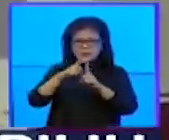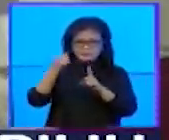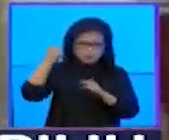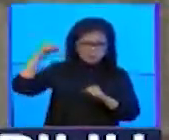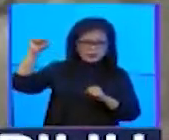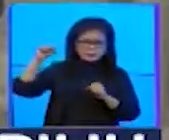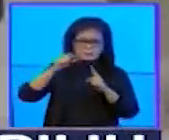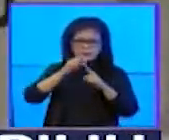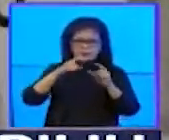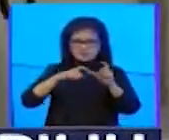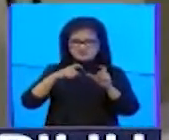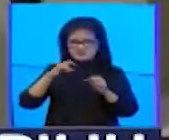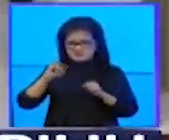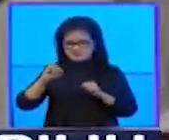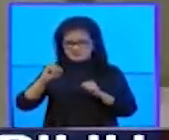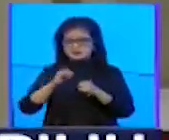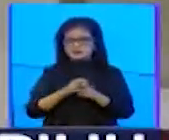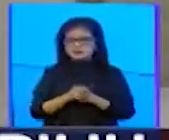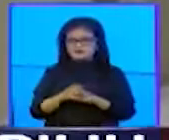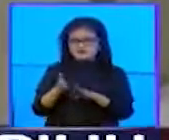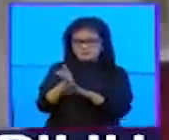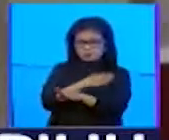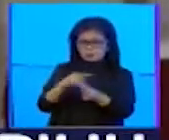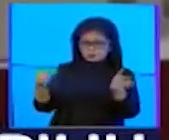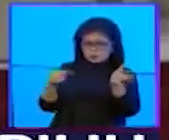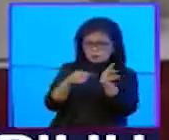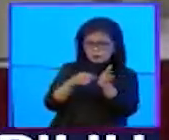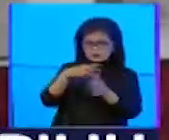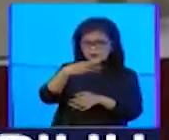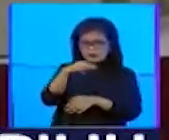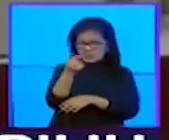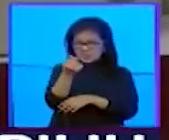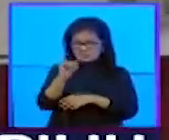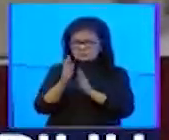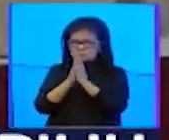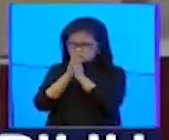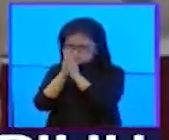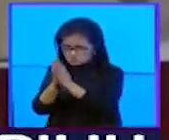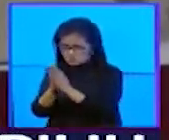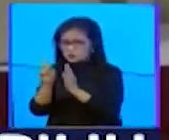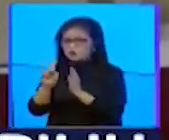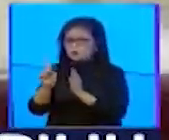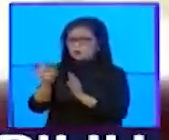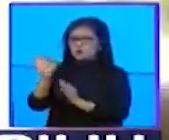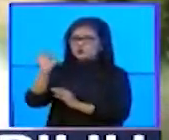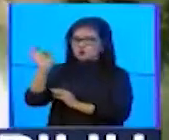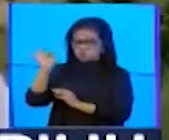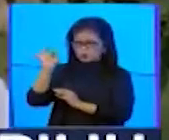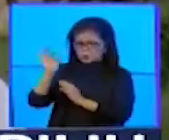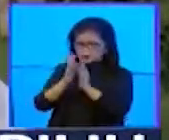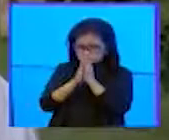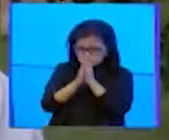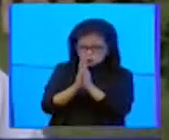PSI. Sebelum menggunakan hak pilihnya, Eri Cahyadi sempat sungkem kepada kedua orang tuanya. Dan